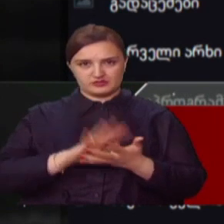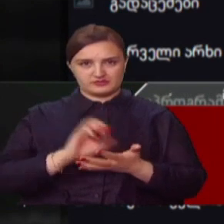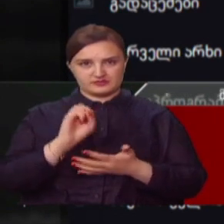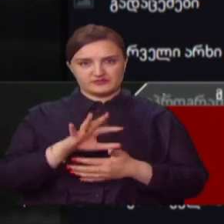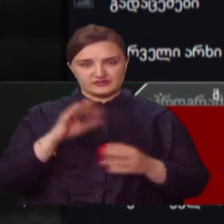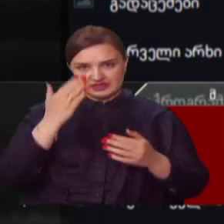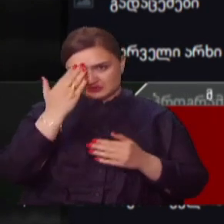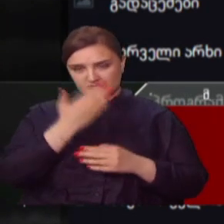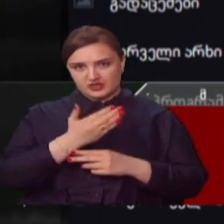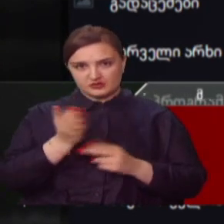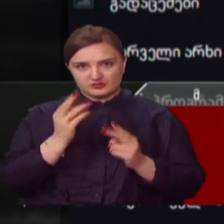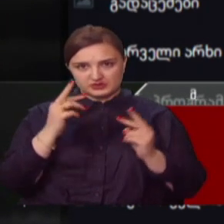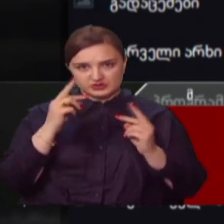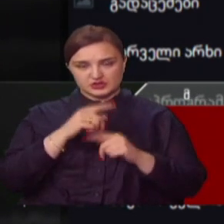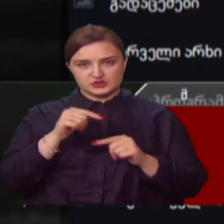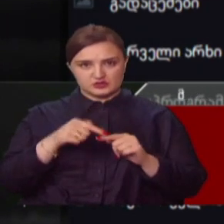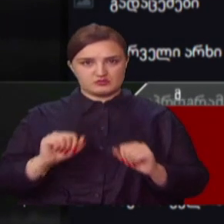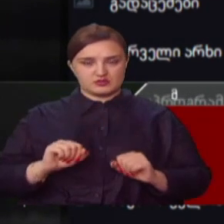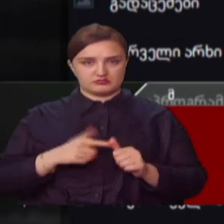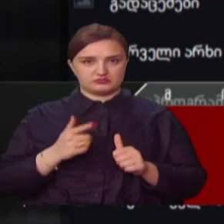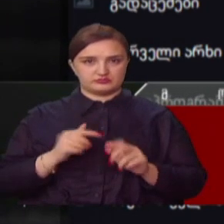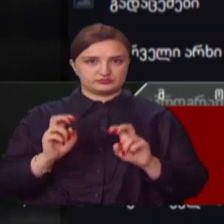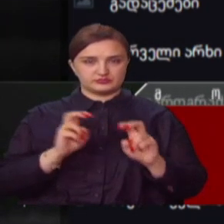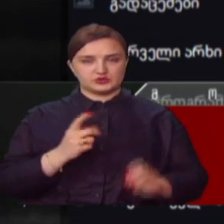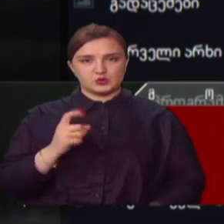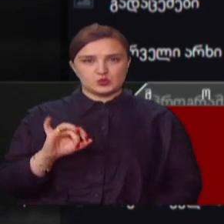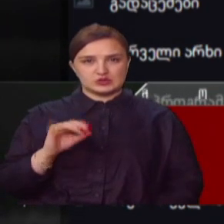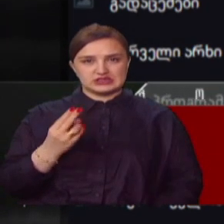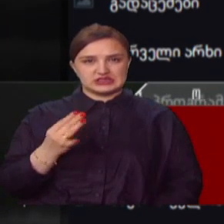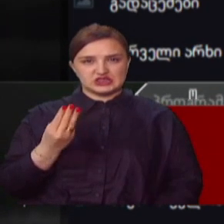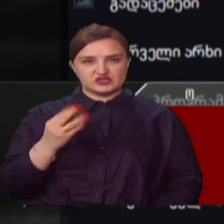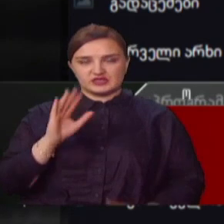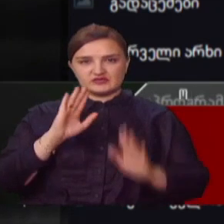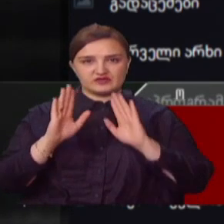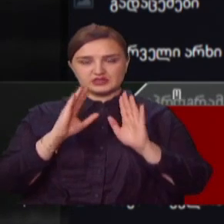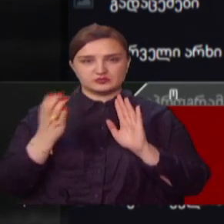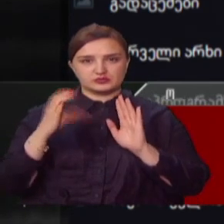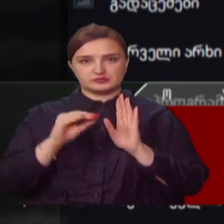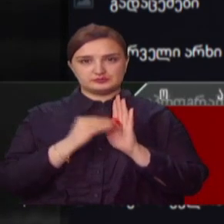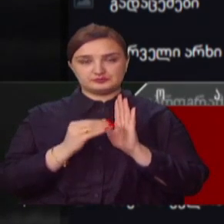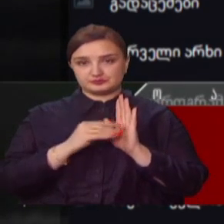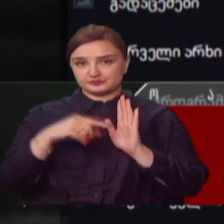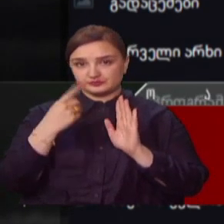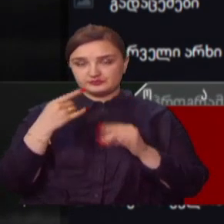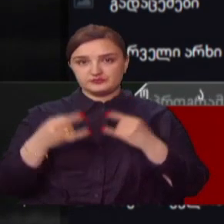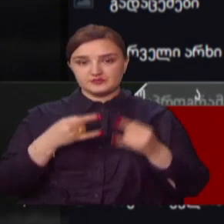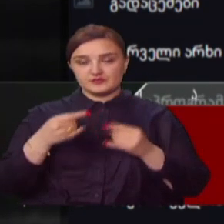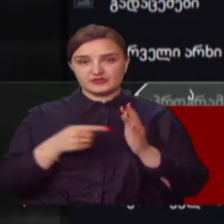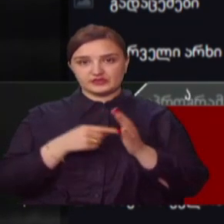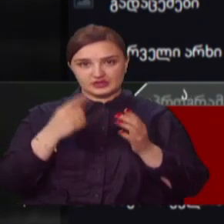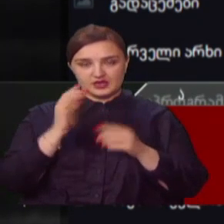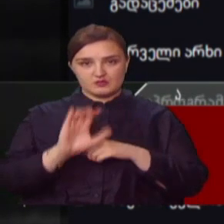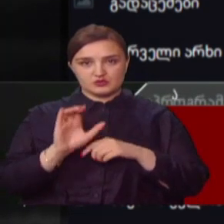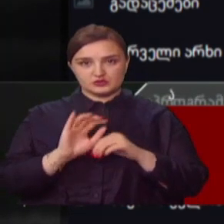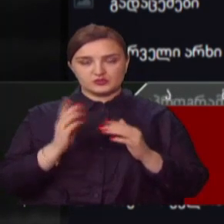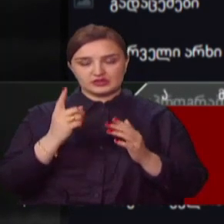საზოგადოების შეცდომაში შეყვანის მცდელობას უწოდებს. ლაშა ხუციშვილი ფეისბუქ გვერდზე გამოქვეყნებულ განცხადებაში ამბობს, რომ მედია გამოცემას მხოლოდ